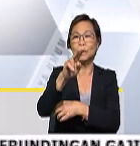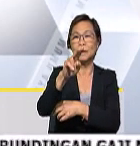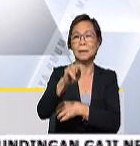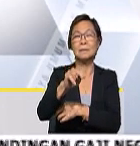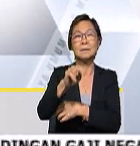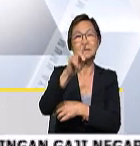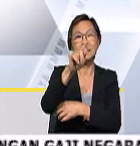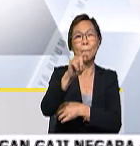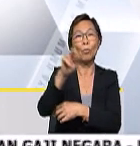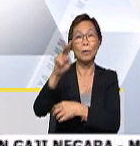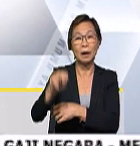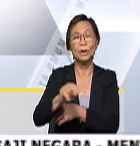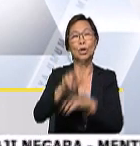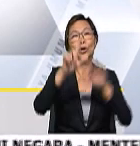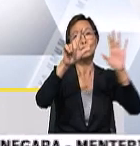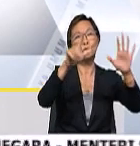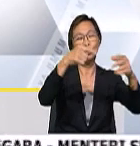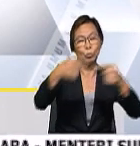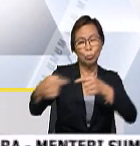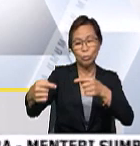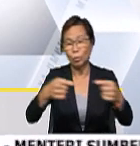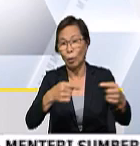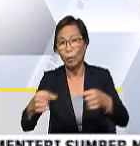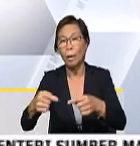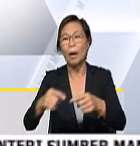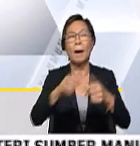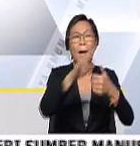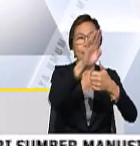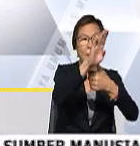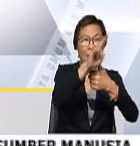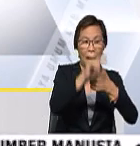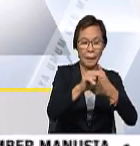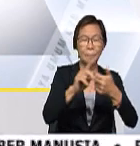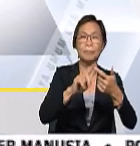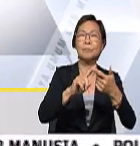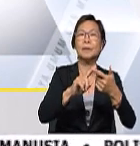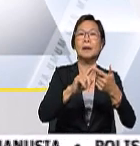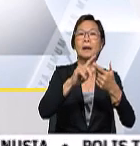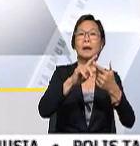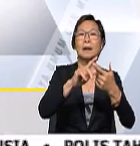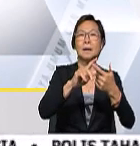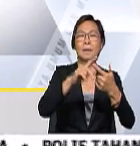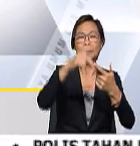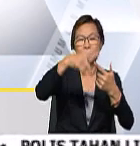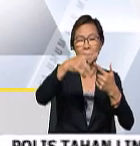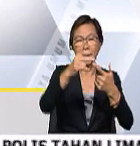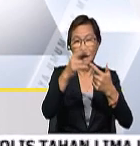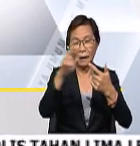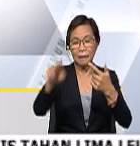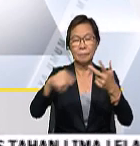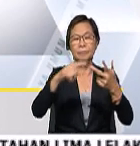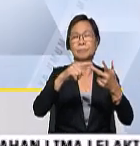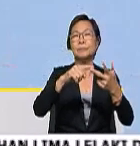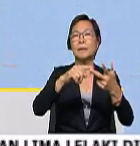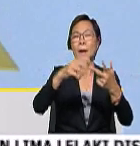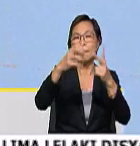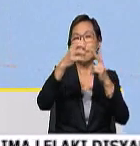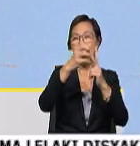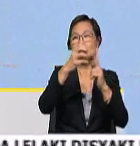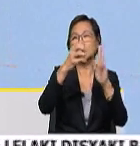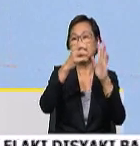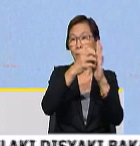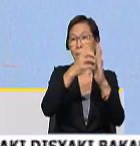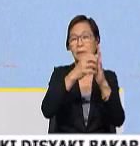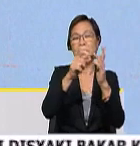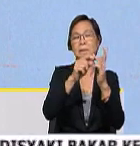tiga penjuru iaitu antara Parti Barisan Nasional, BN, Parti Keadilan Rakyat, PKR dan juga PAS.